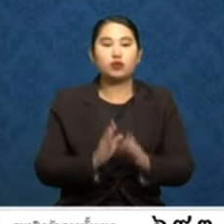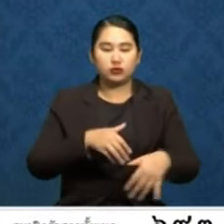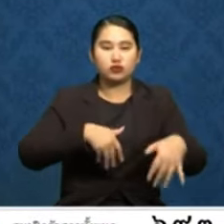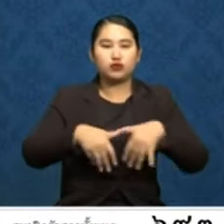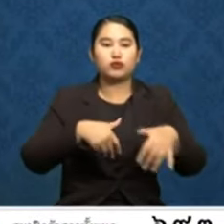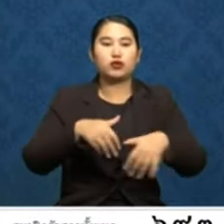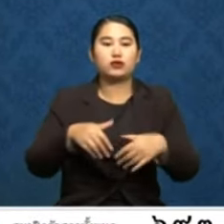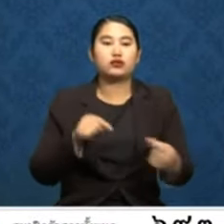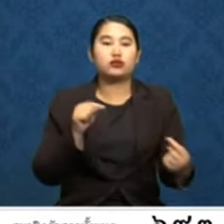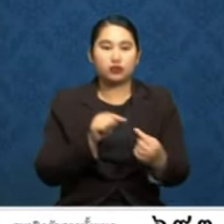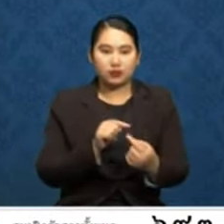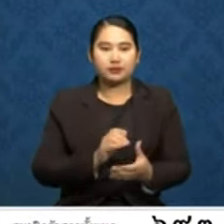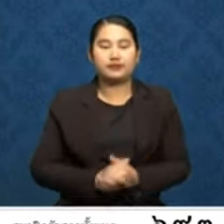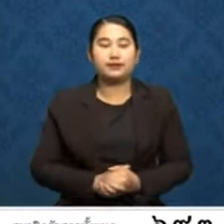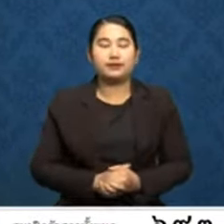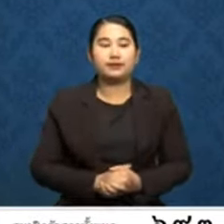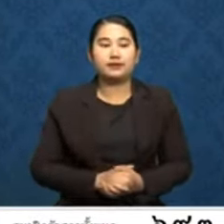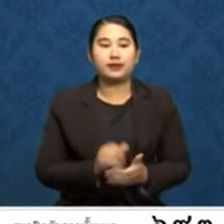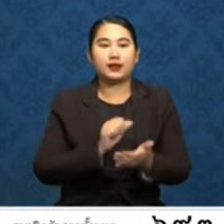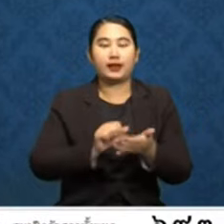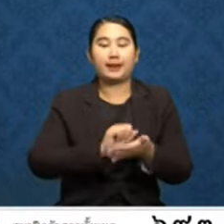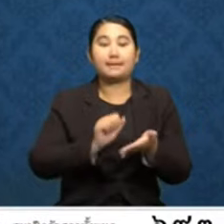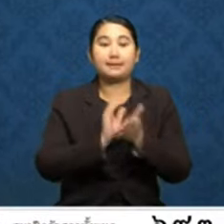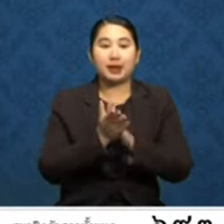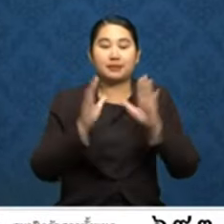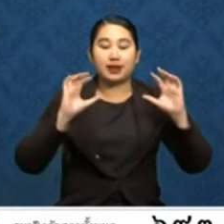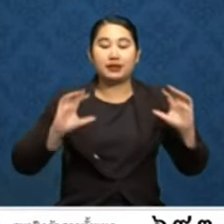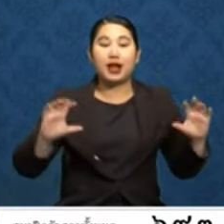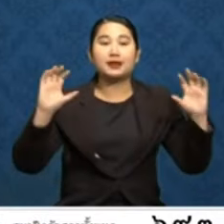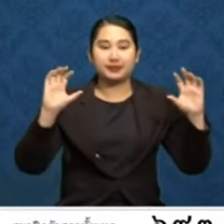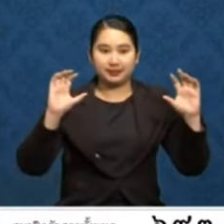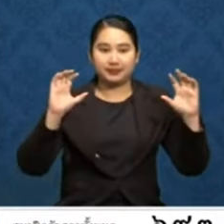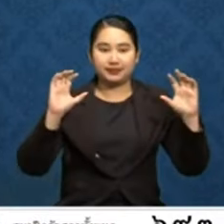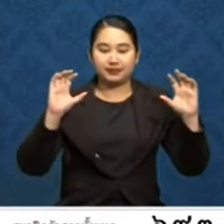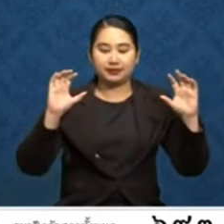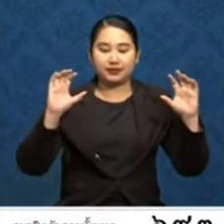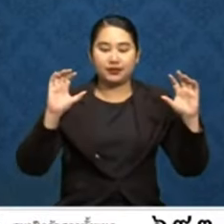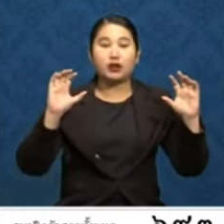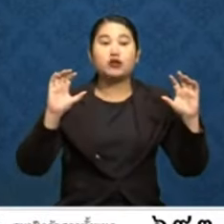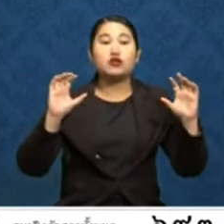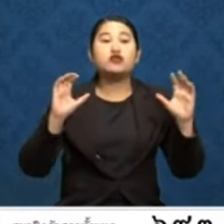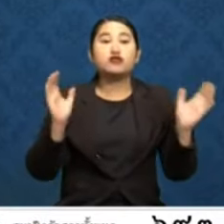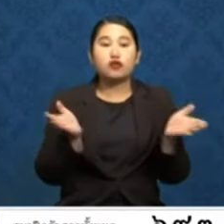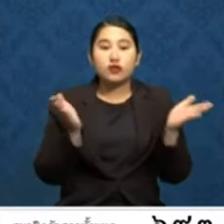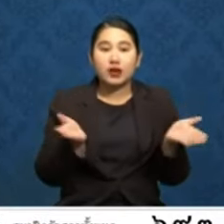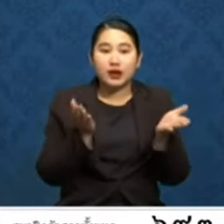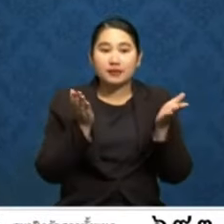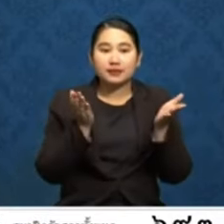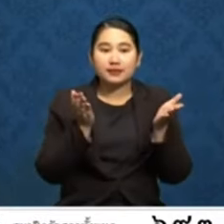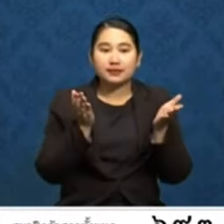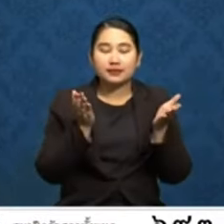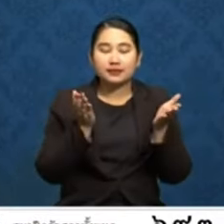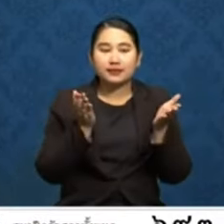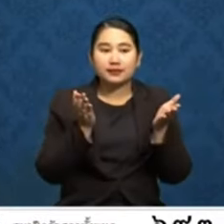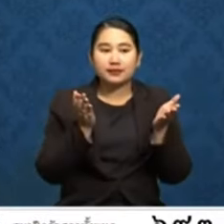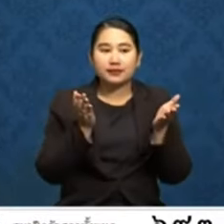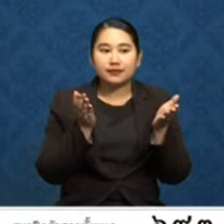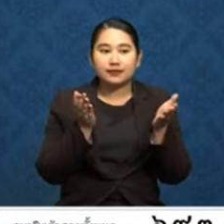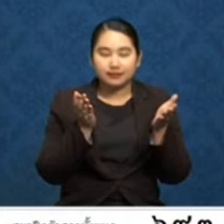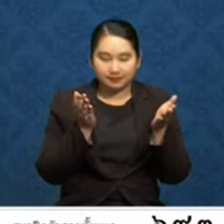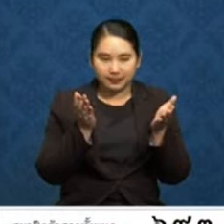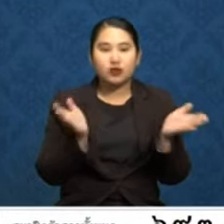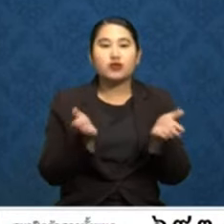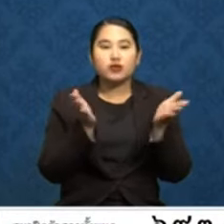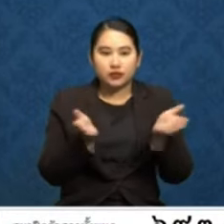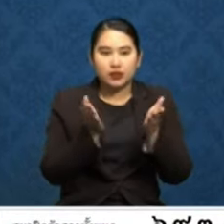ากยิ่งขึ้นปรับบทบาทภาครัฐเป็นการส่งเสริมสนับสนุน enable การอ